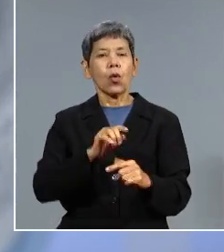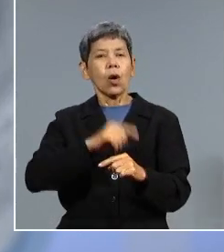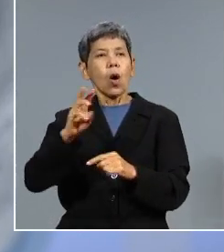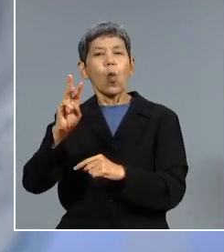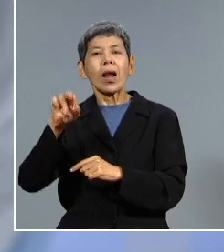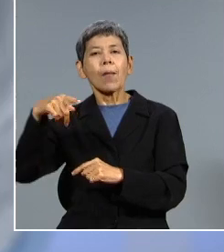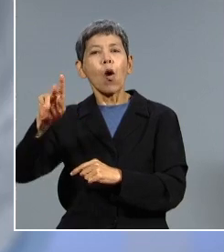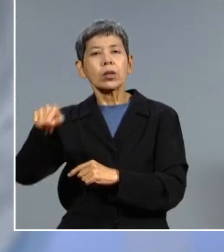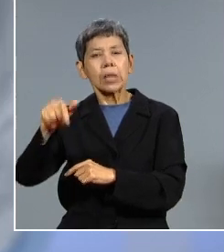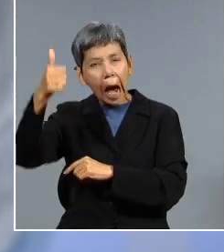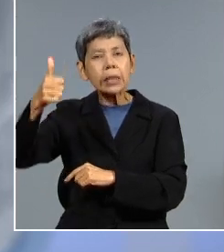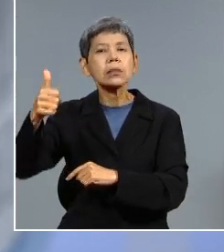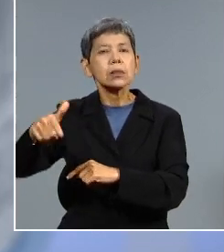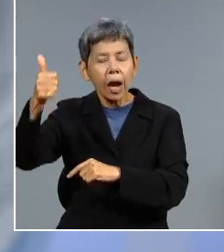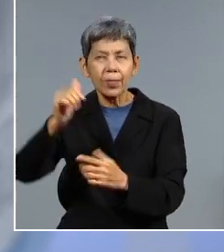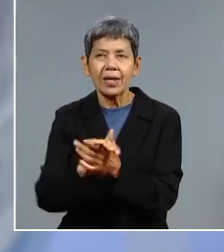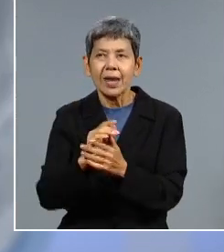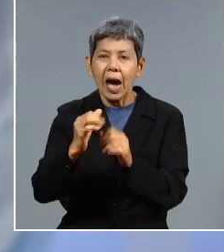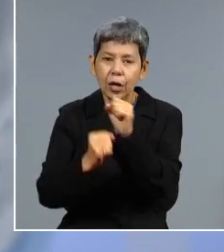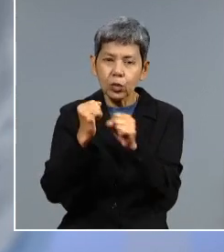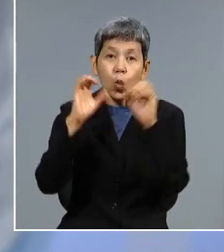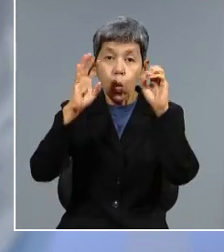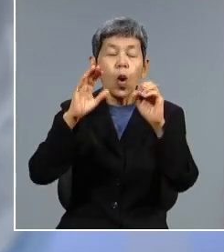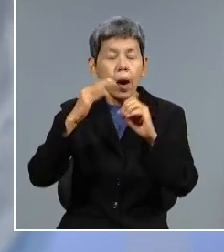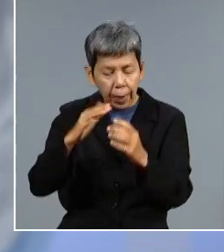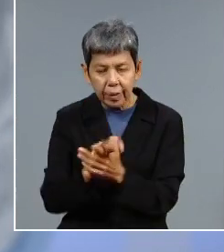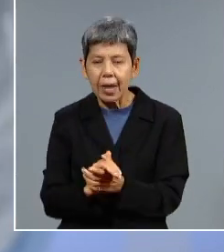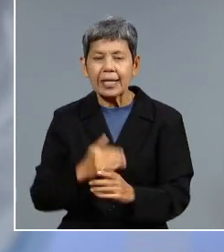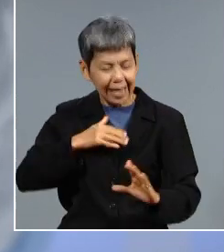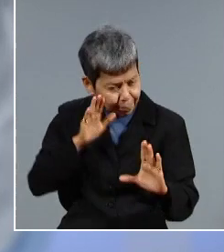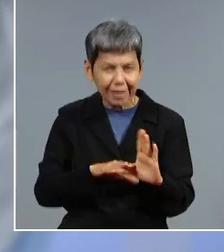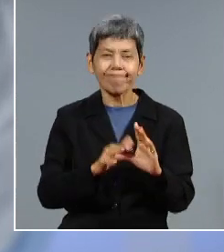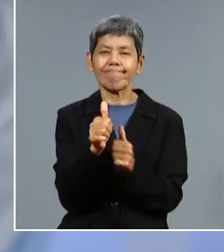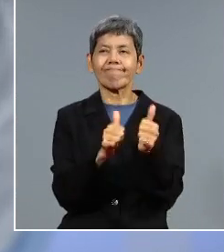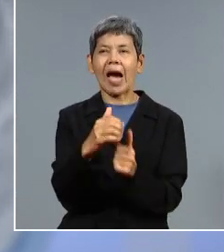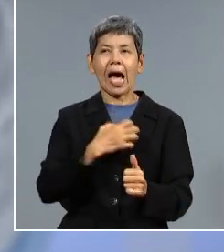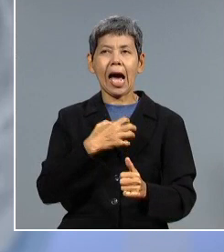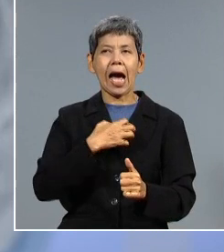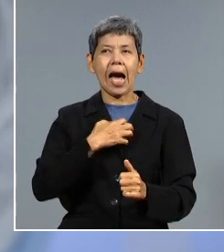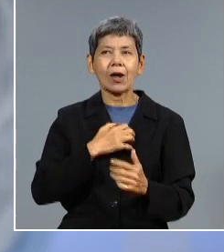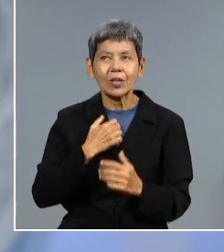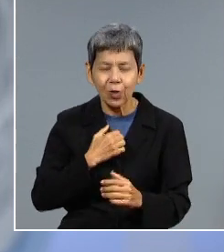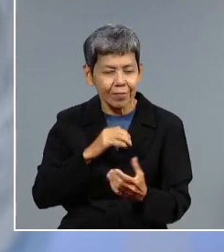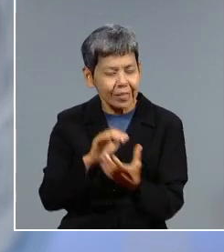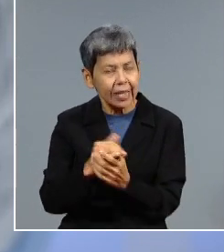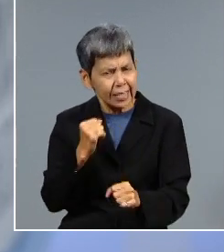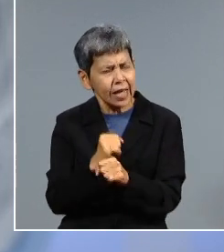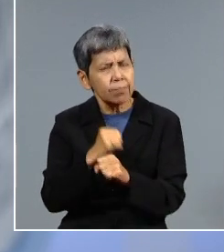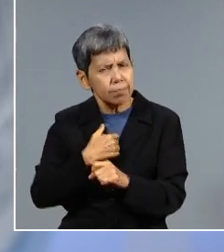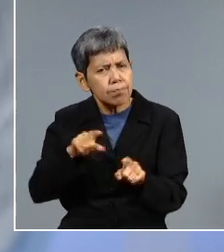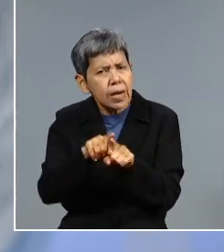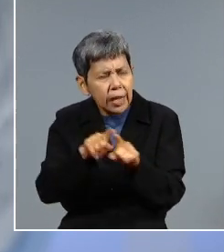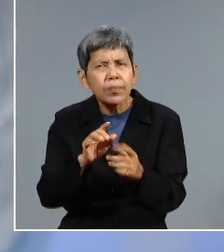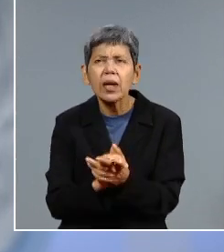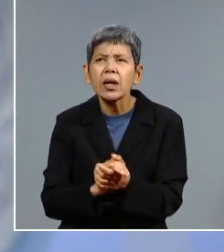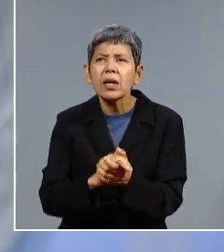ทางคุณวราภรณ์เนี่ยซึ่งเกษียณจากครูมาค่ะแล้วก็เลยลงสมัครด้วยเพราะเห็นว่าเป็นเนียมรักษาเหมือนกัน